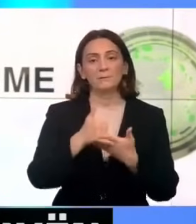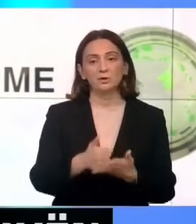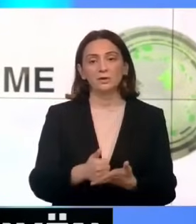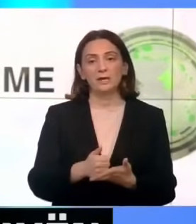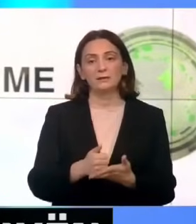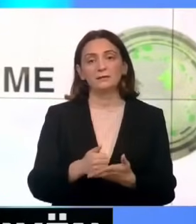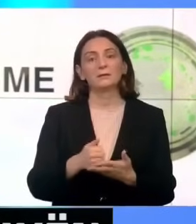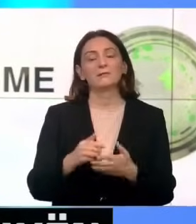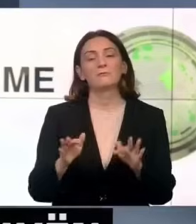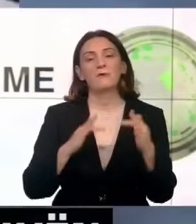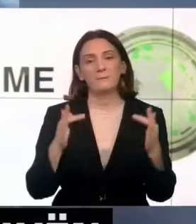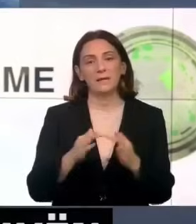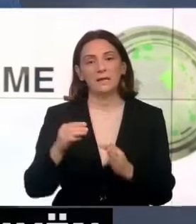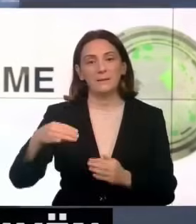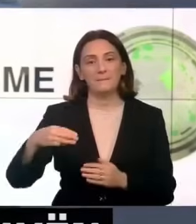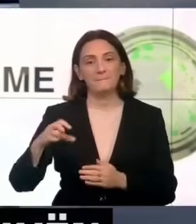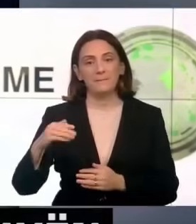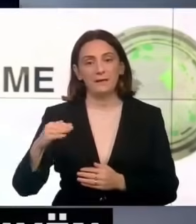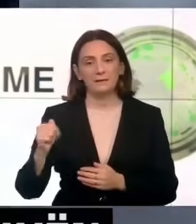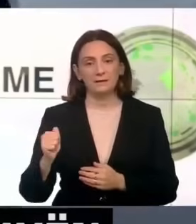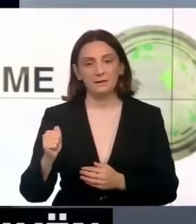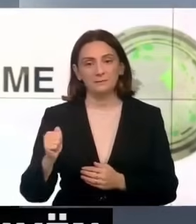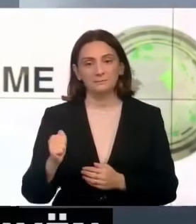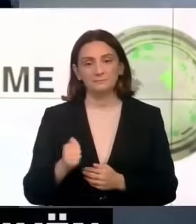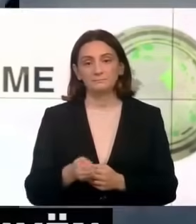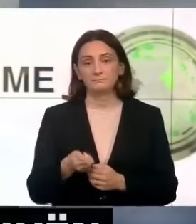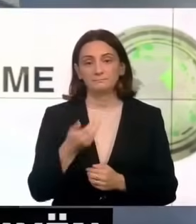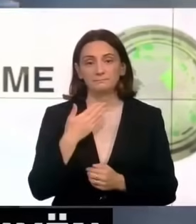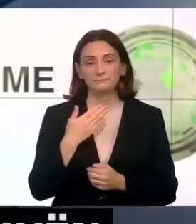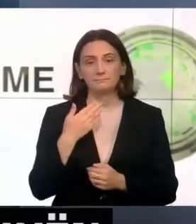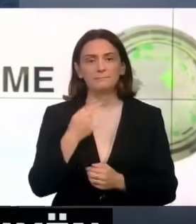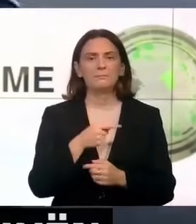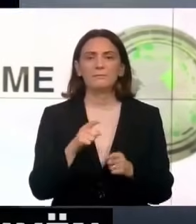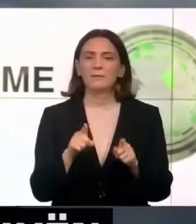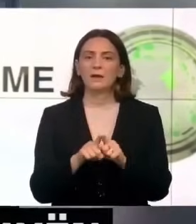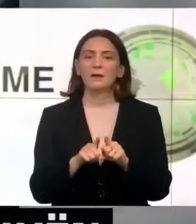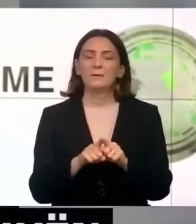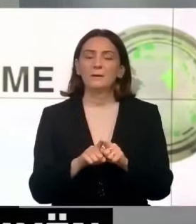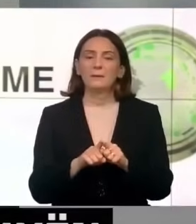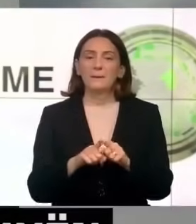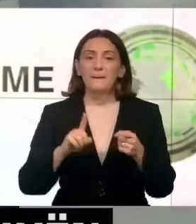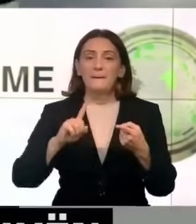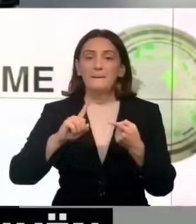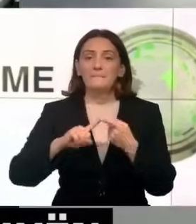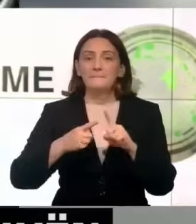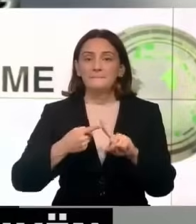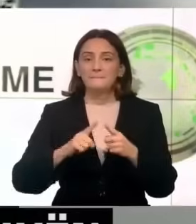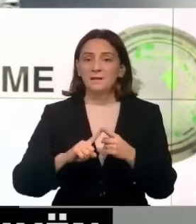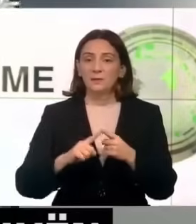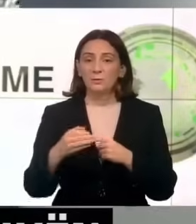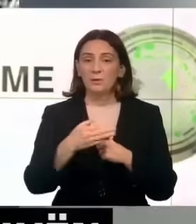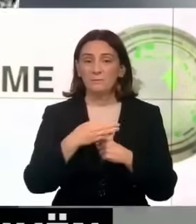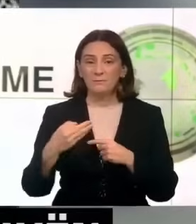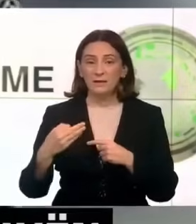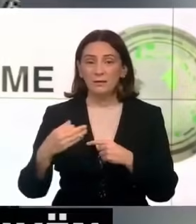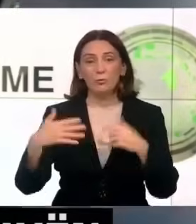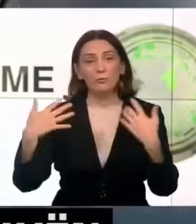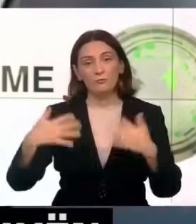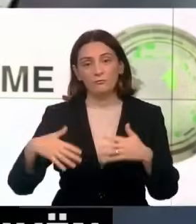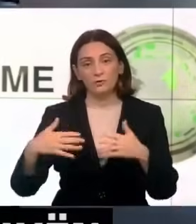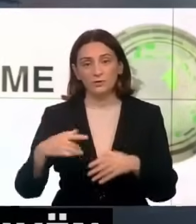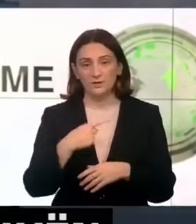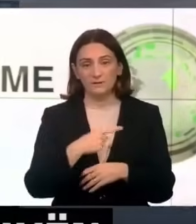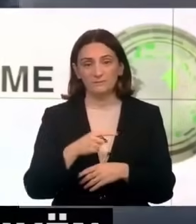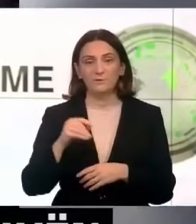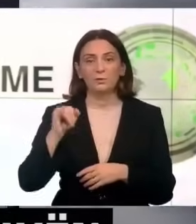korrupsioni. Miku i mirë në ditë të vështirë. Këtë rregull të pashkruar Sali Berisha e ndoqi kur mbrojti aleatin e tij